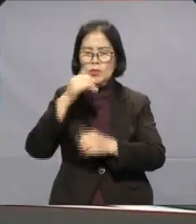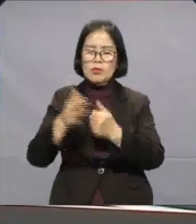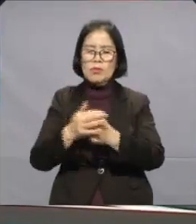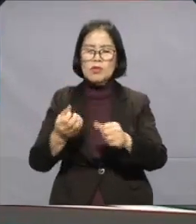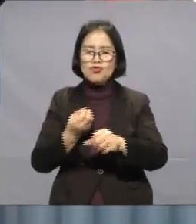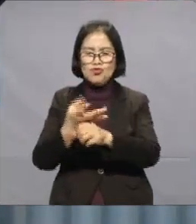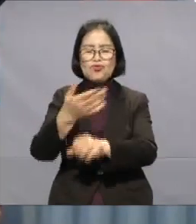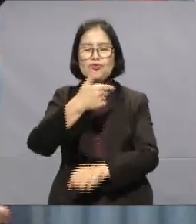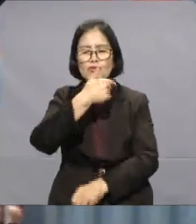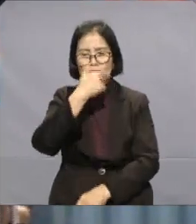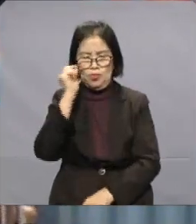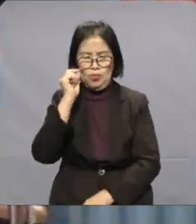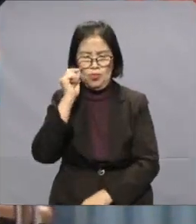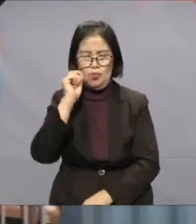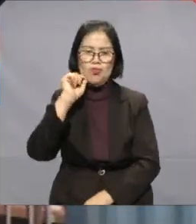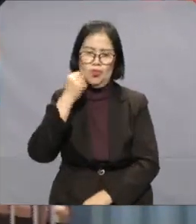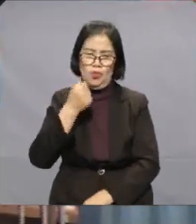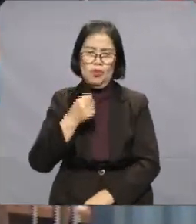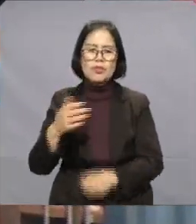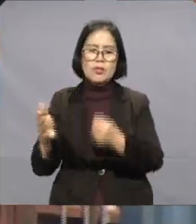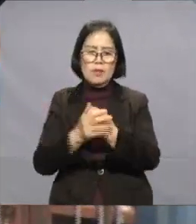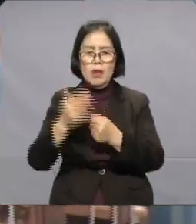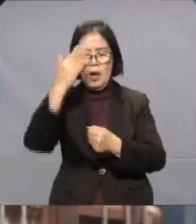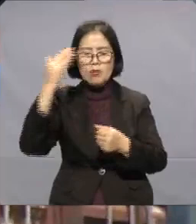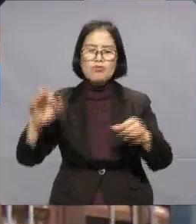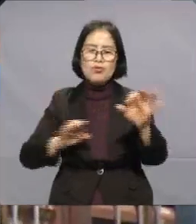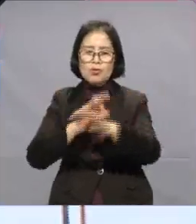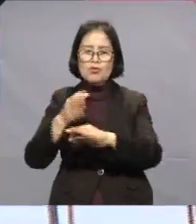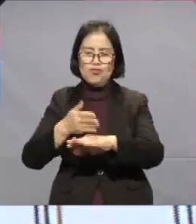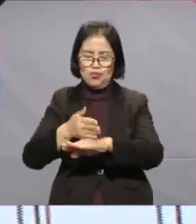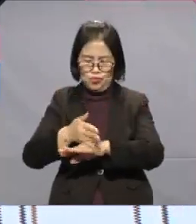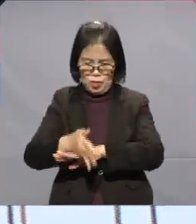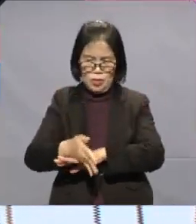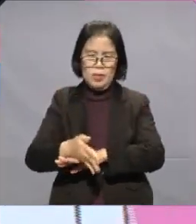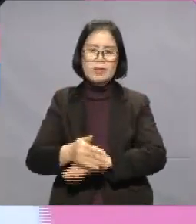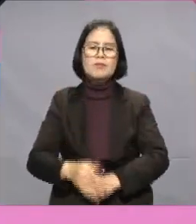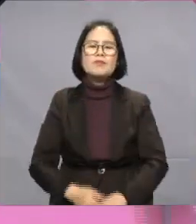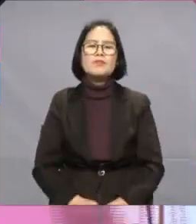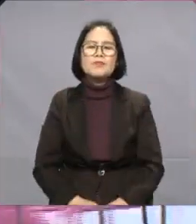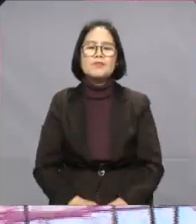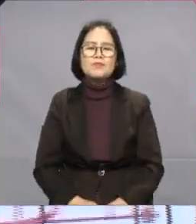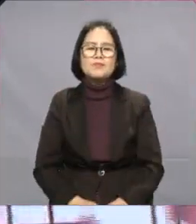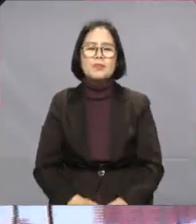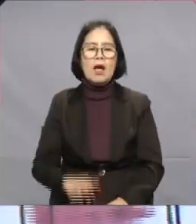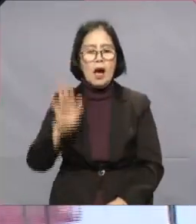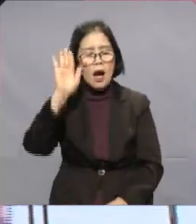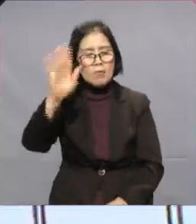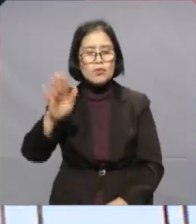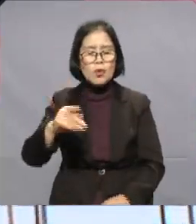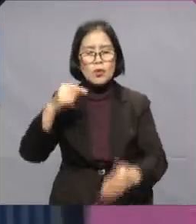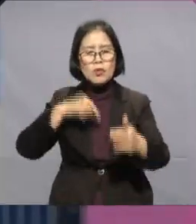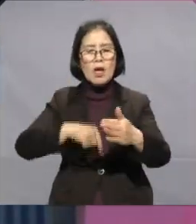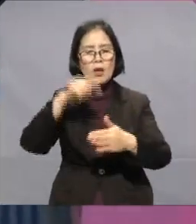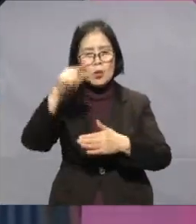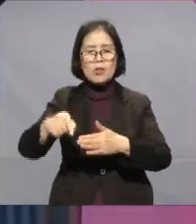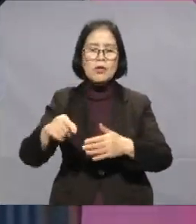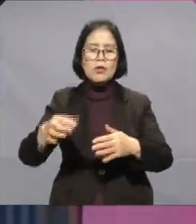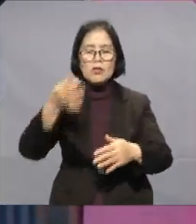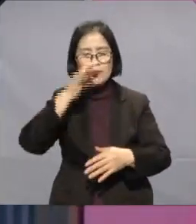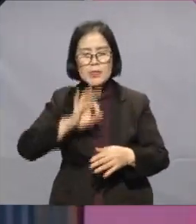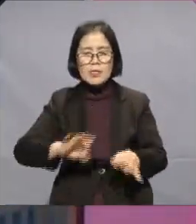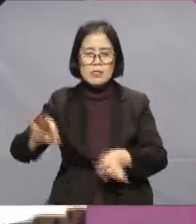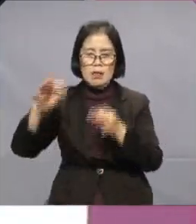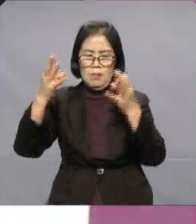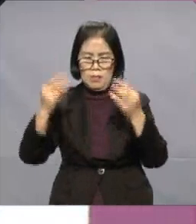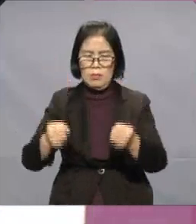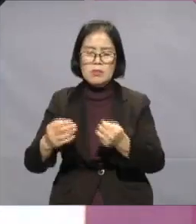수출이 부진해지고 그에 따라서 한국 경기도 둔화되는 국면입니다. 그런데 앞으로 대내외적으로 금리 인상을